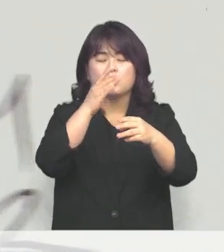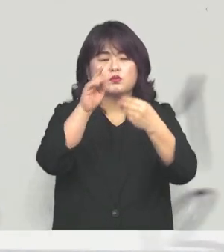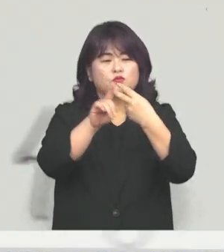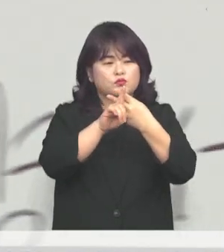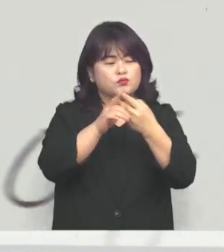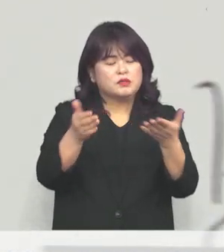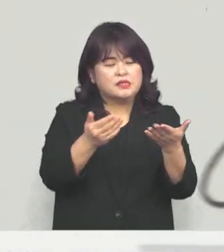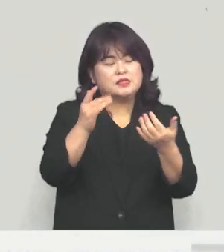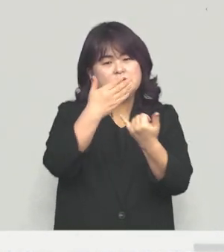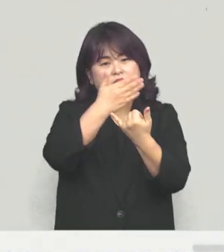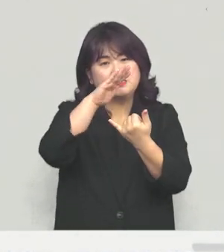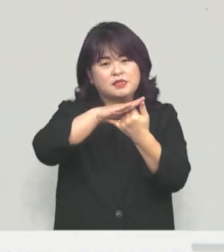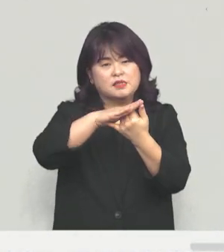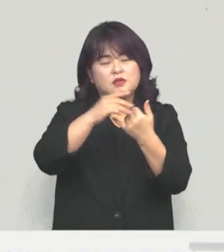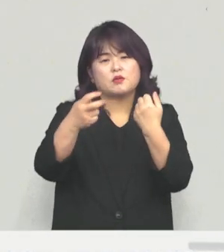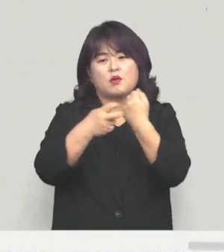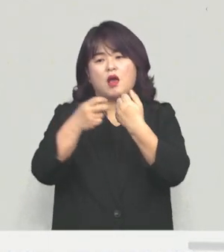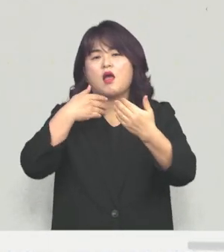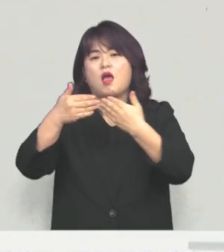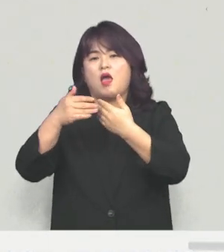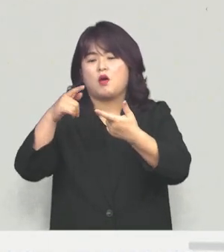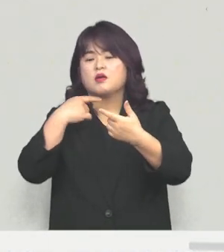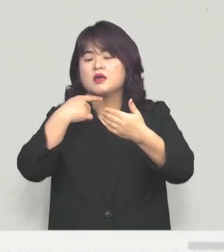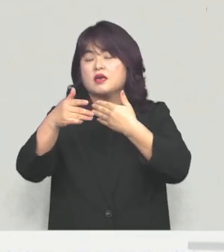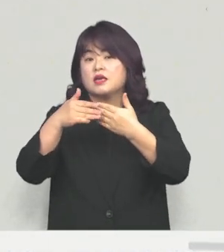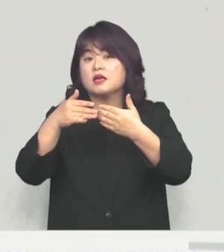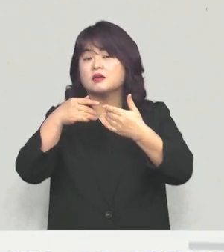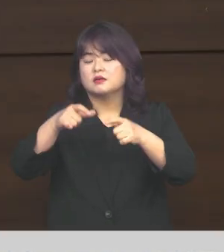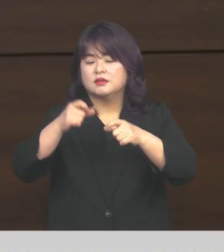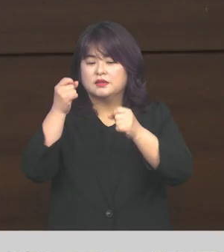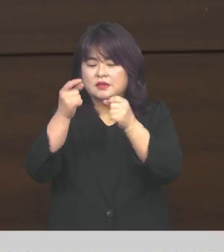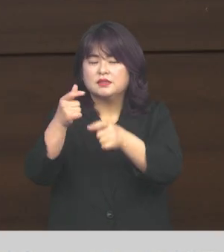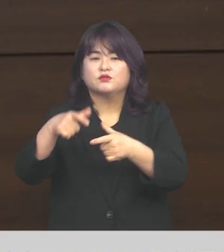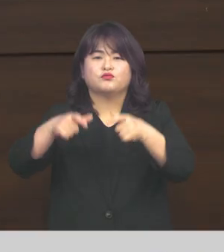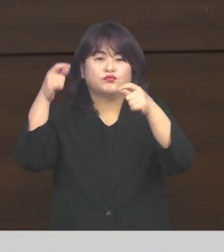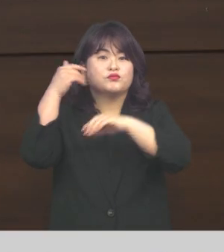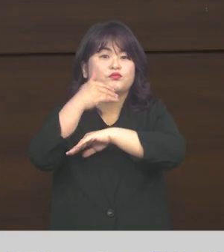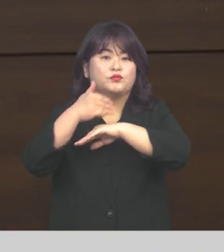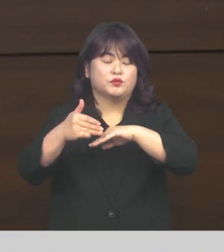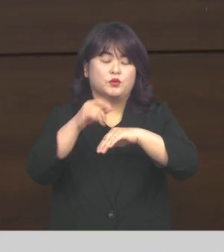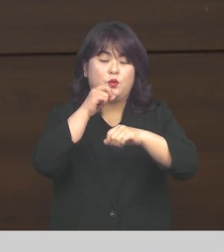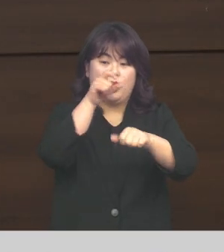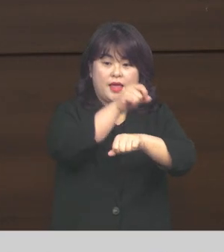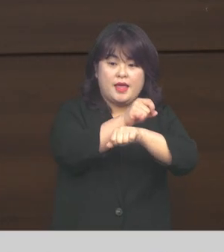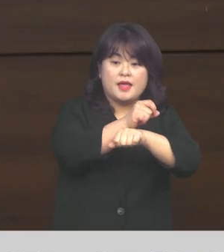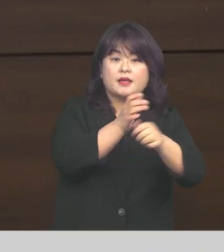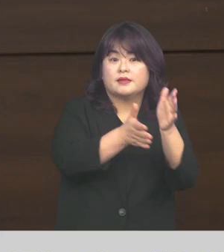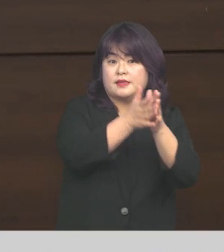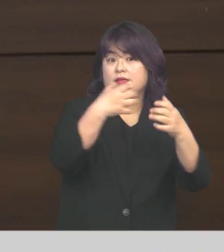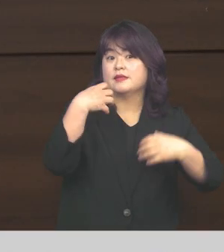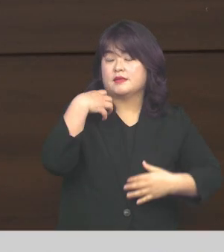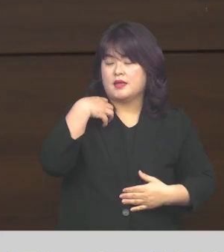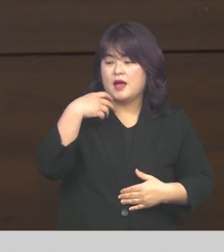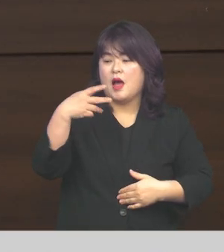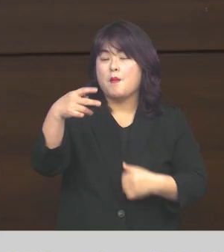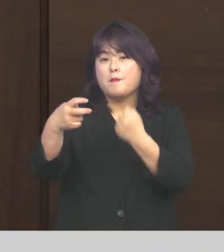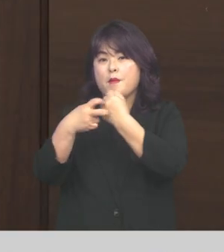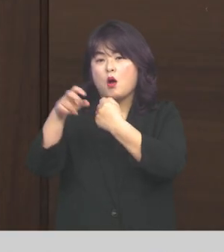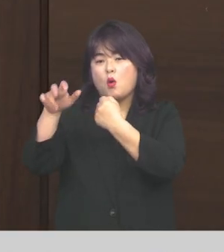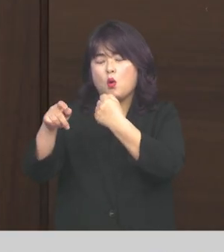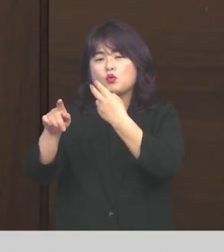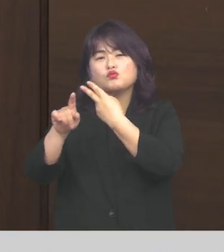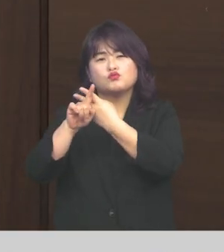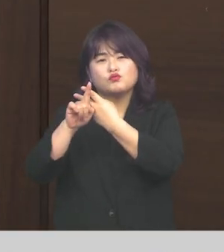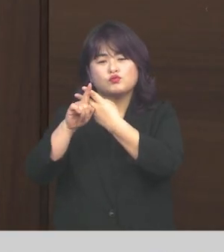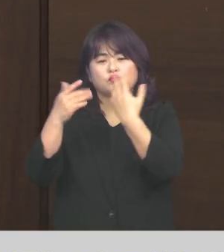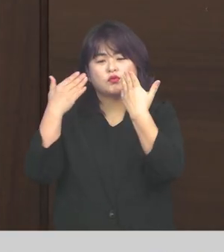진로 탐색과 의료 분야 체험 기회를 확대하기로 했습니다. 협약에 따라 시는 행정 지원을 맡고 다보스 병원은